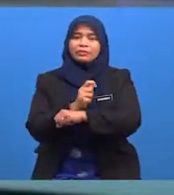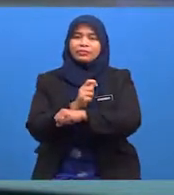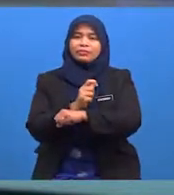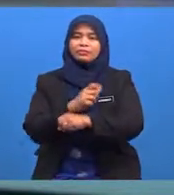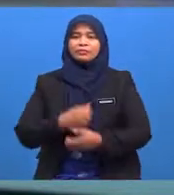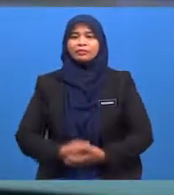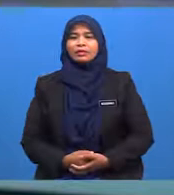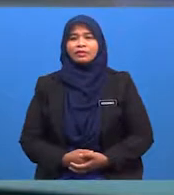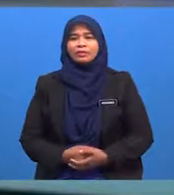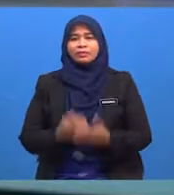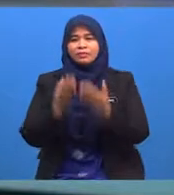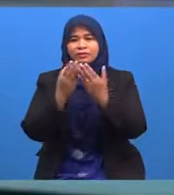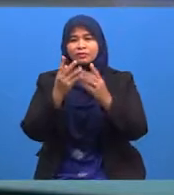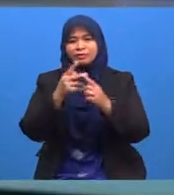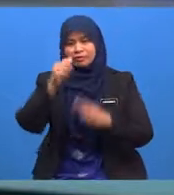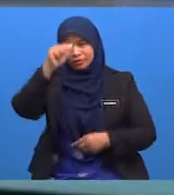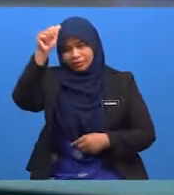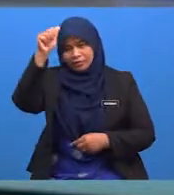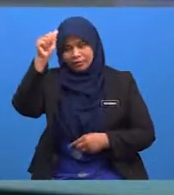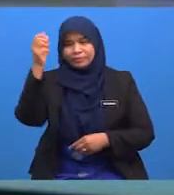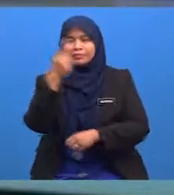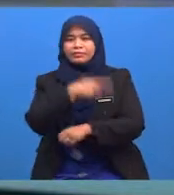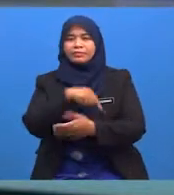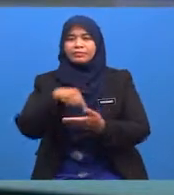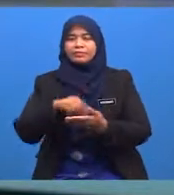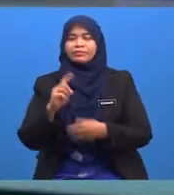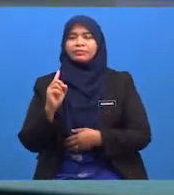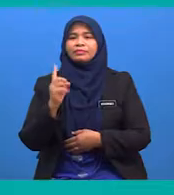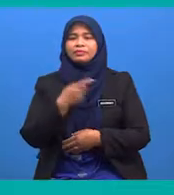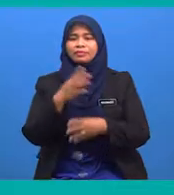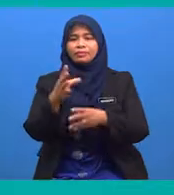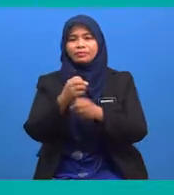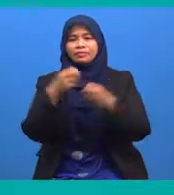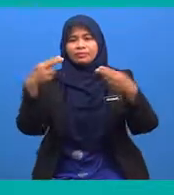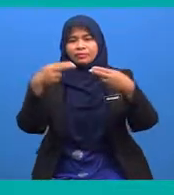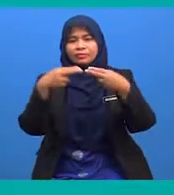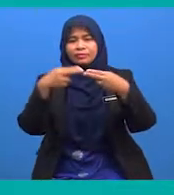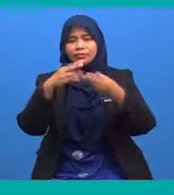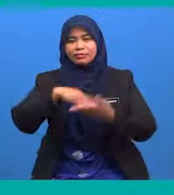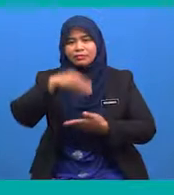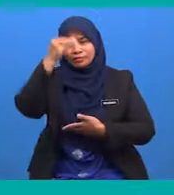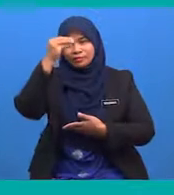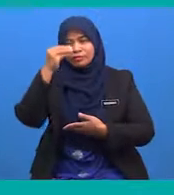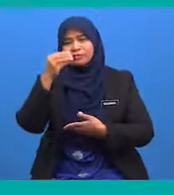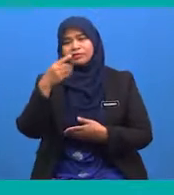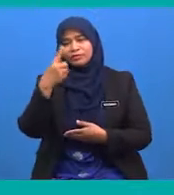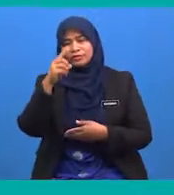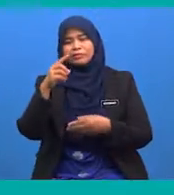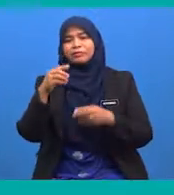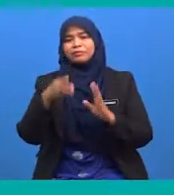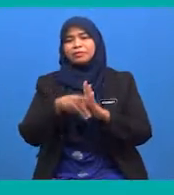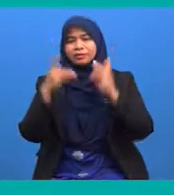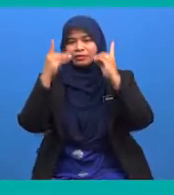wabarakatuh. Alhamdulillah, hari ini kita dapat menyambung lagi pembelajaran kita dalam subjek